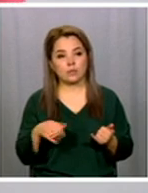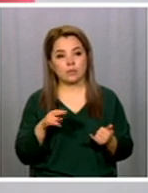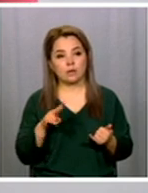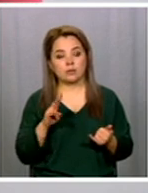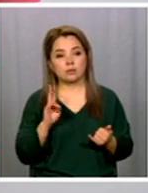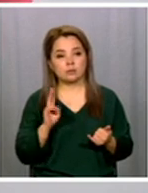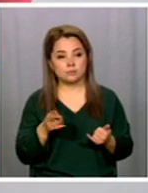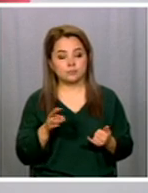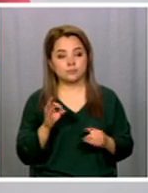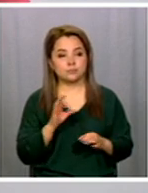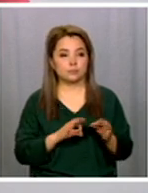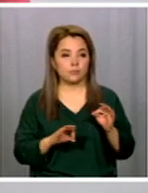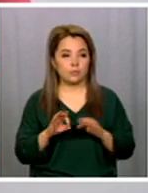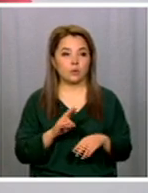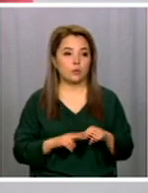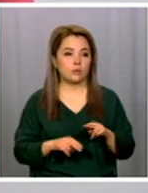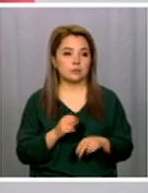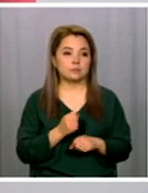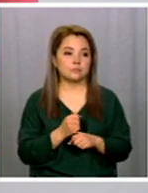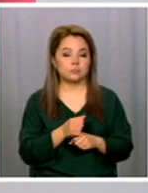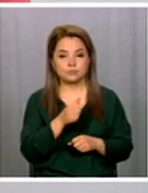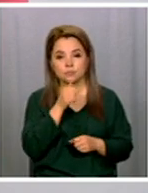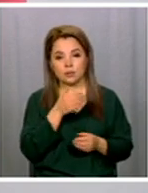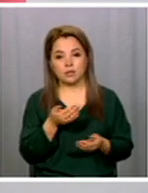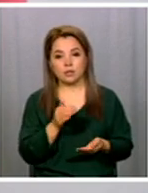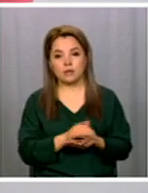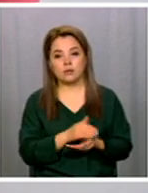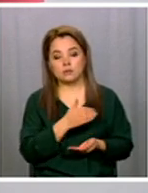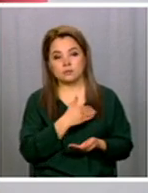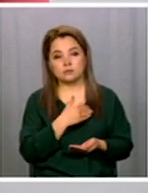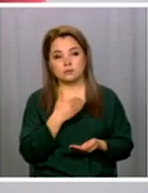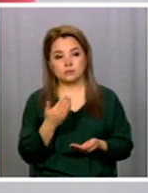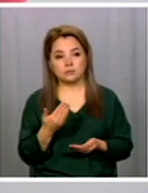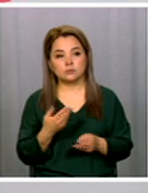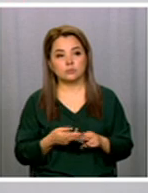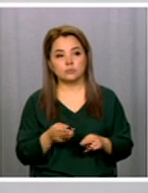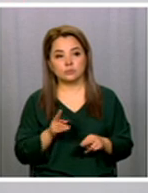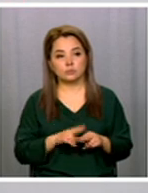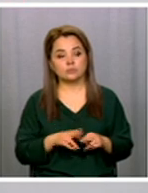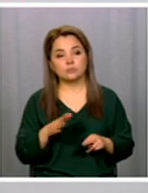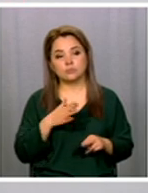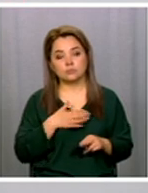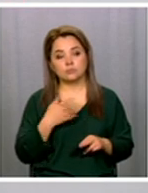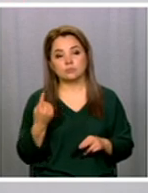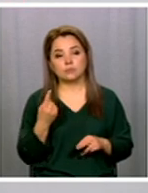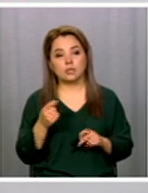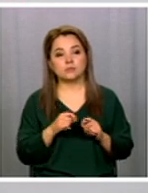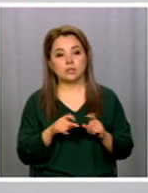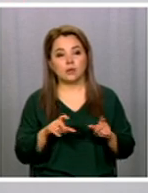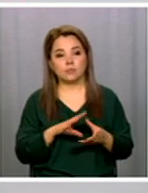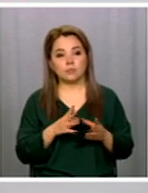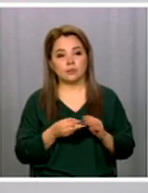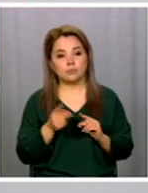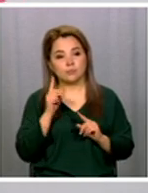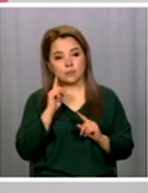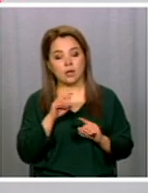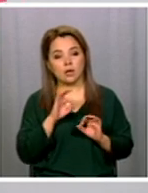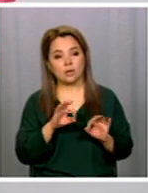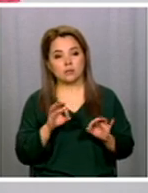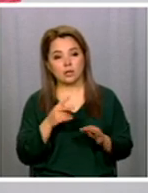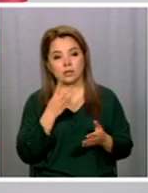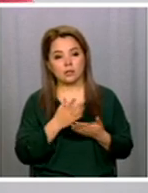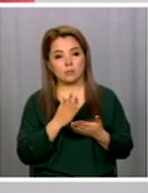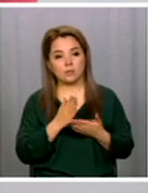ДНК-ның молекулалық құрылымымен таныс болайық. Сонымен, біз бірінші сабақтан бері айтып келе жатырмыз.